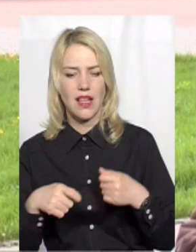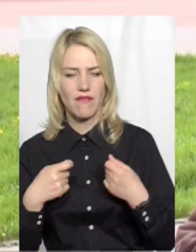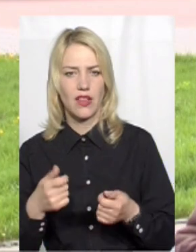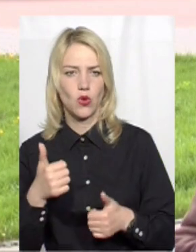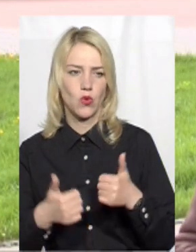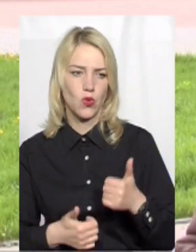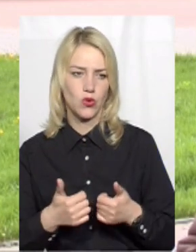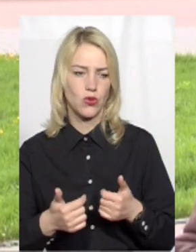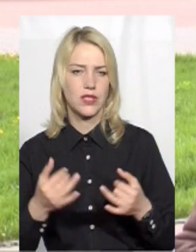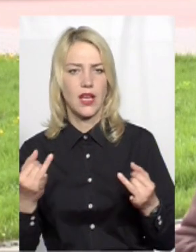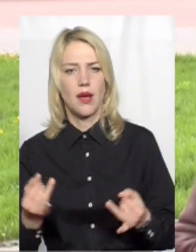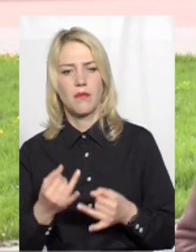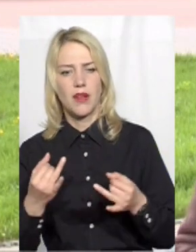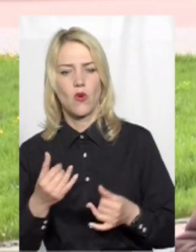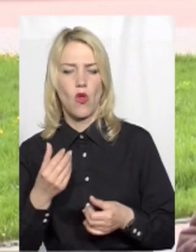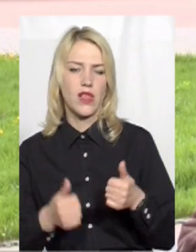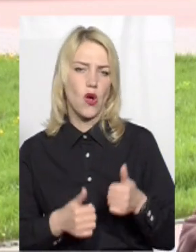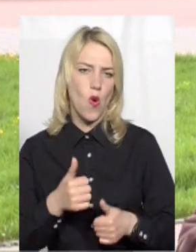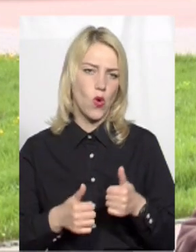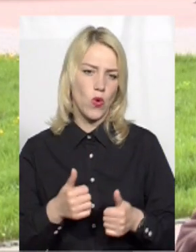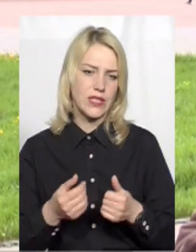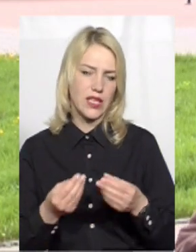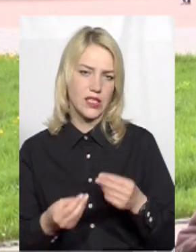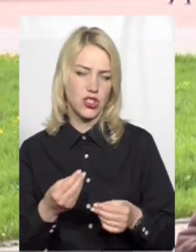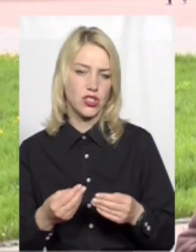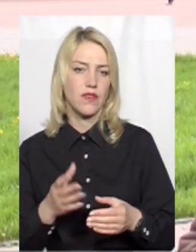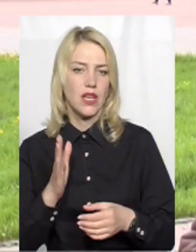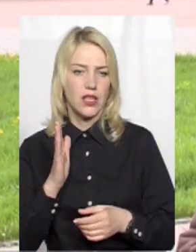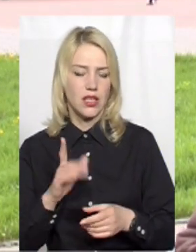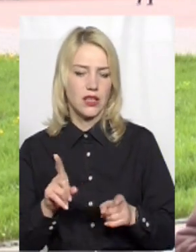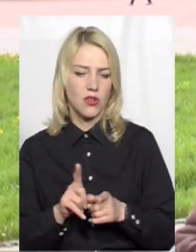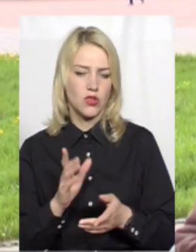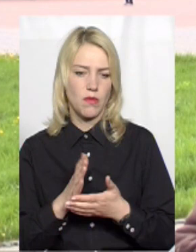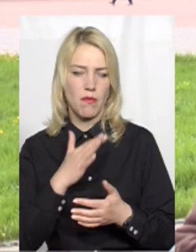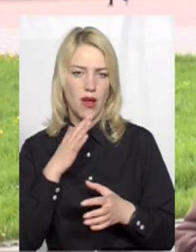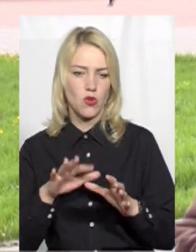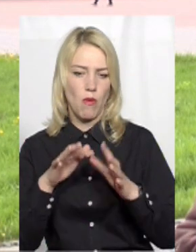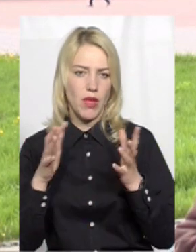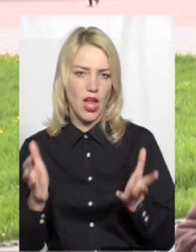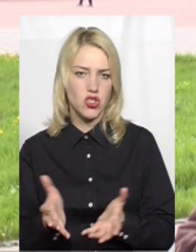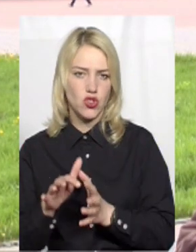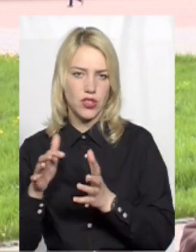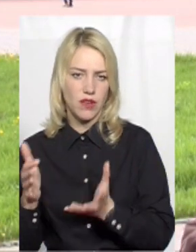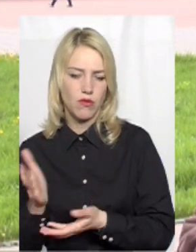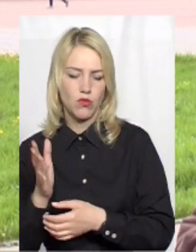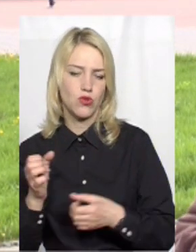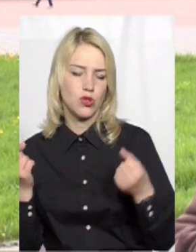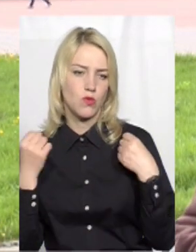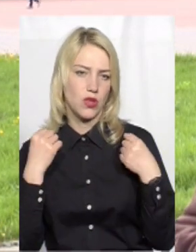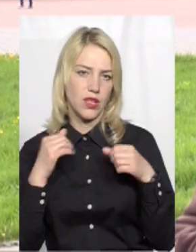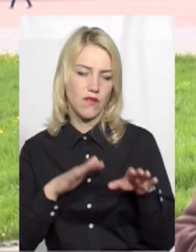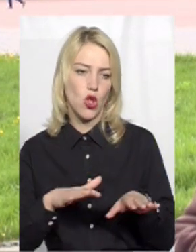конкурсів, прикольних дуже розіграшів. Також ми маємо багато м'ячів, так що буде декілька спортивних